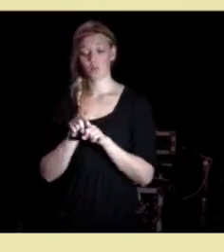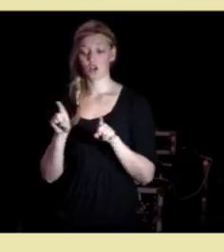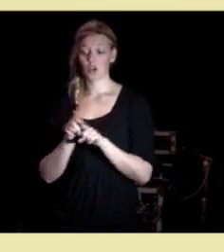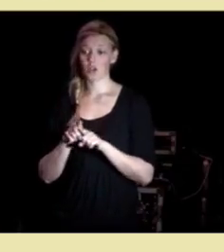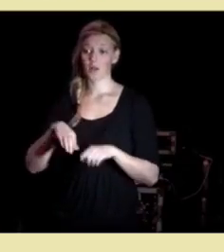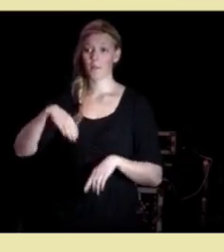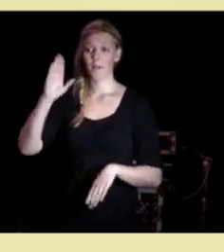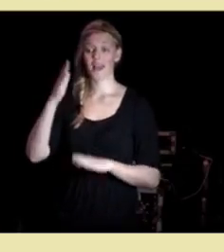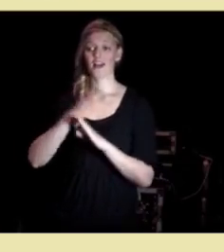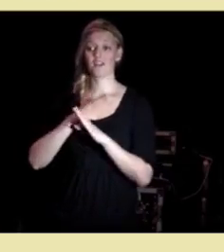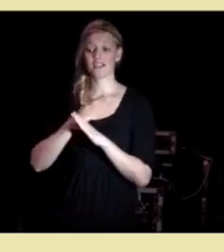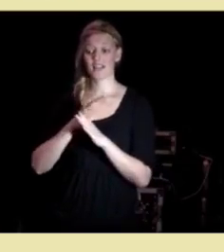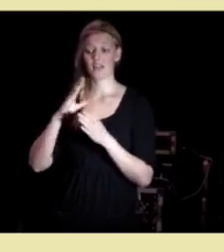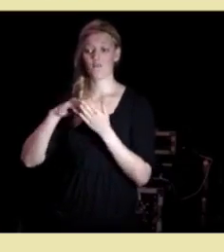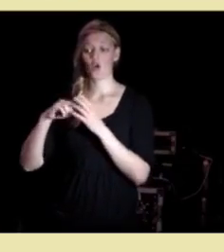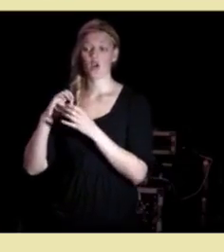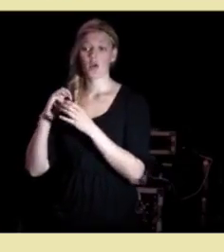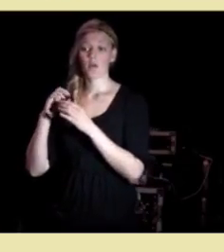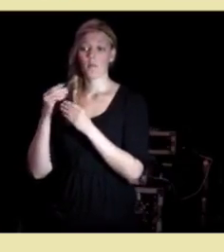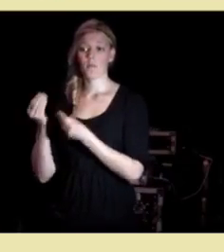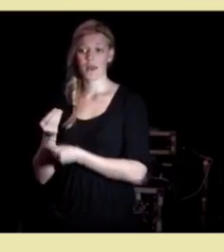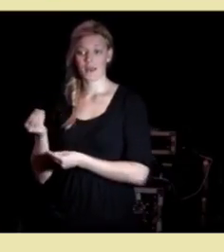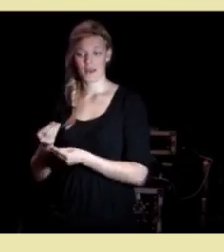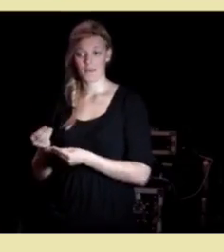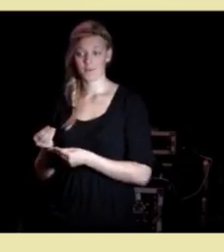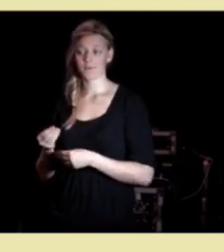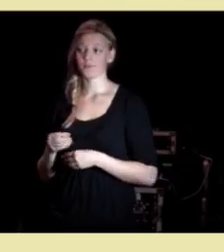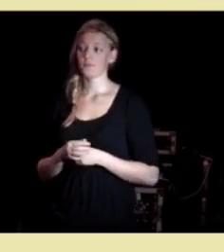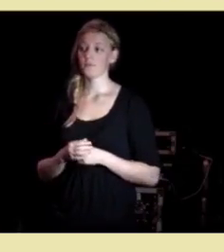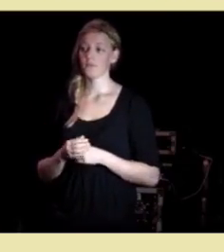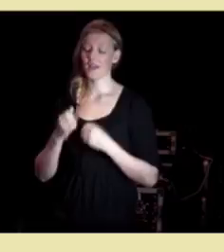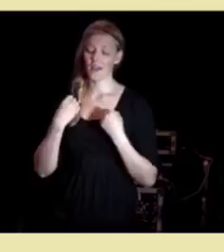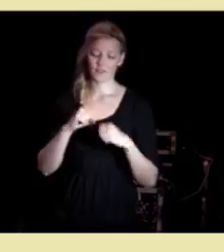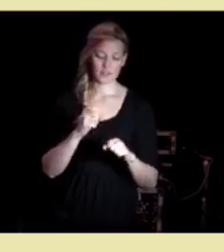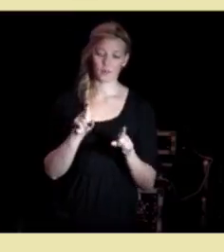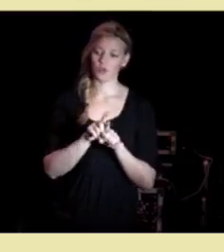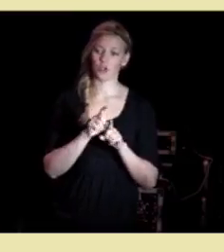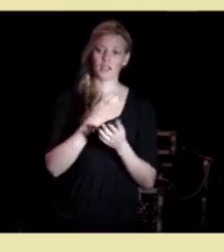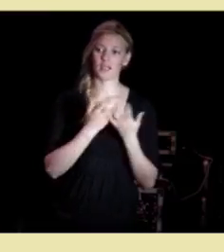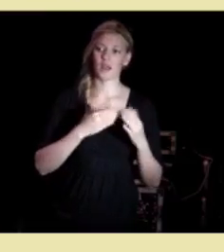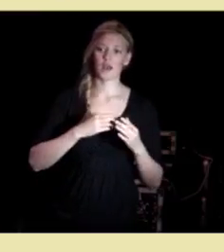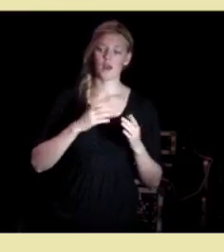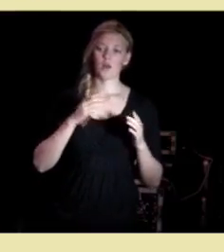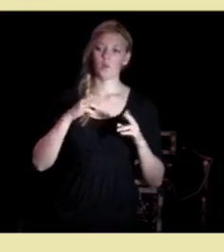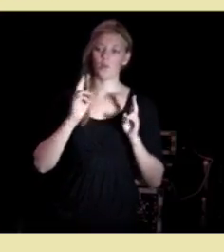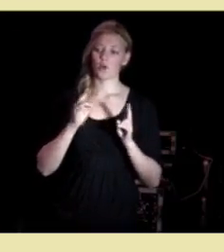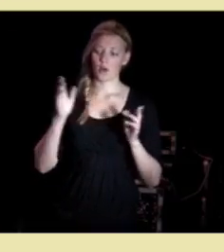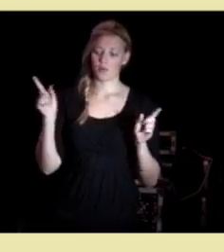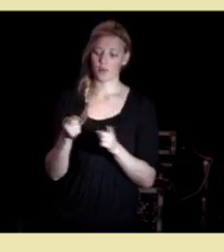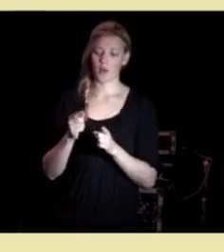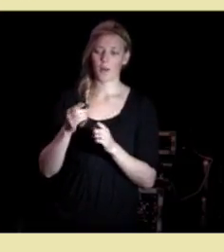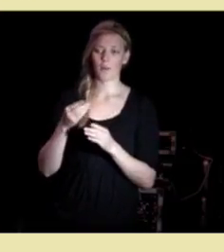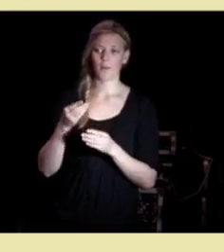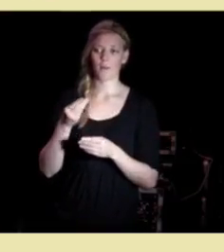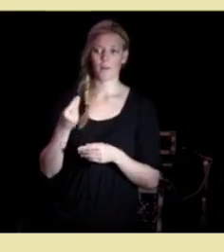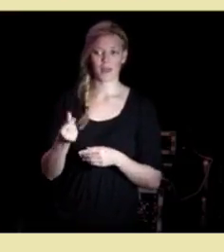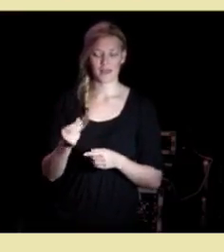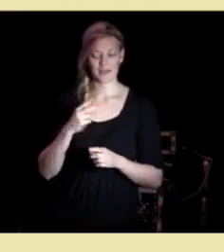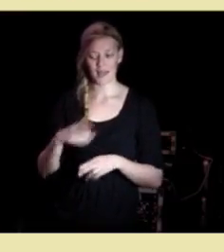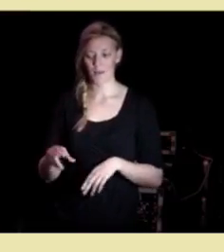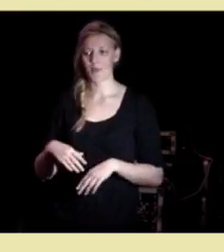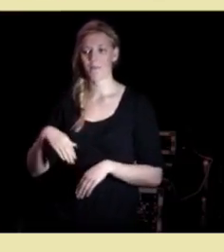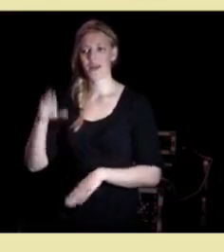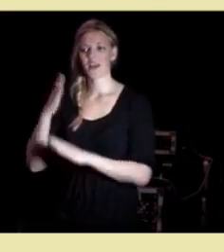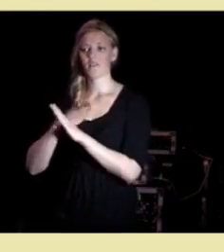mer kvalitet for pengene. Effektive betyr ikke at vi altså bruker mindre penger, det betyr at vi får mer kvalitet for pengene.